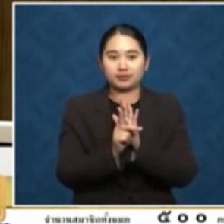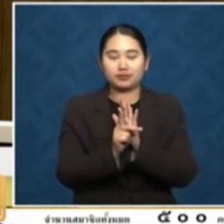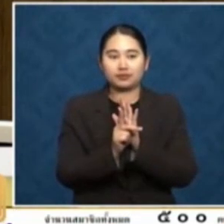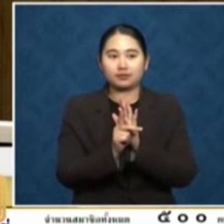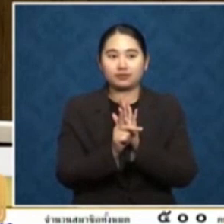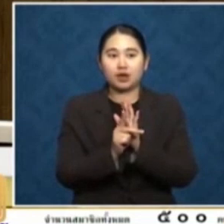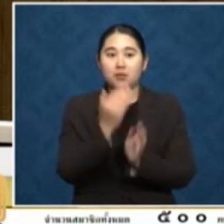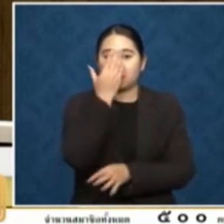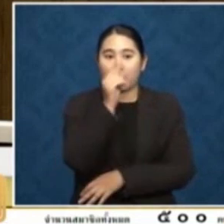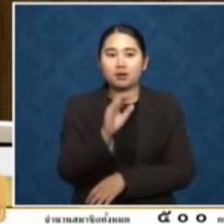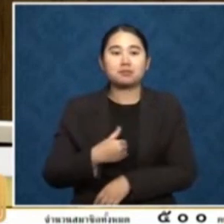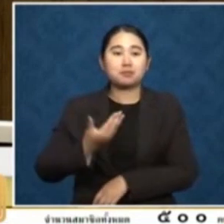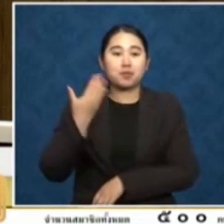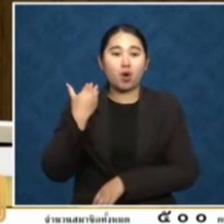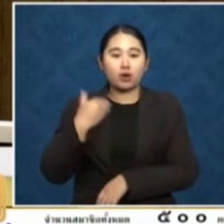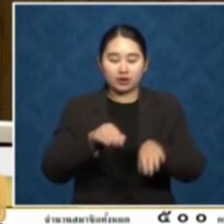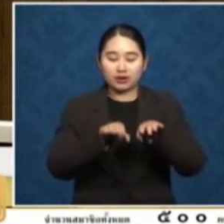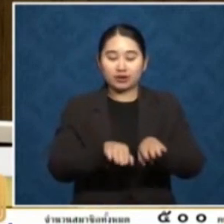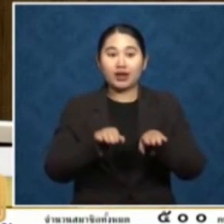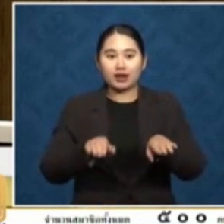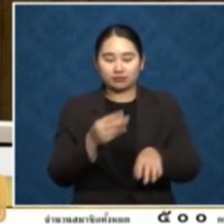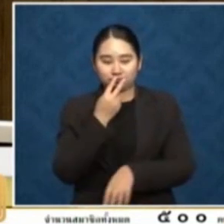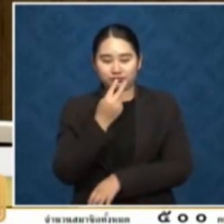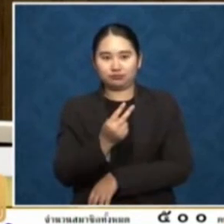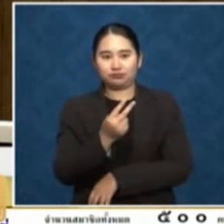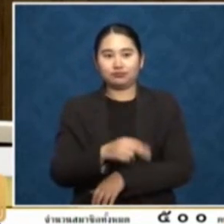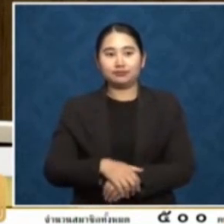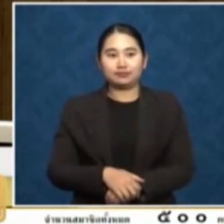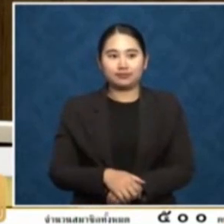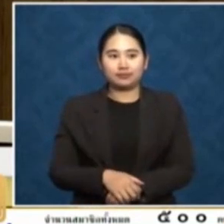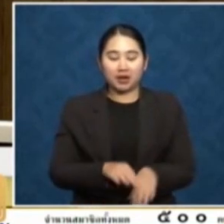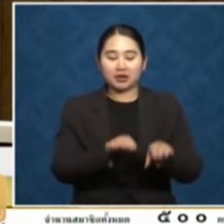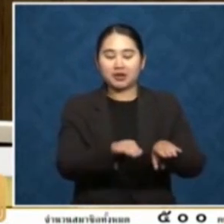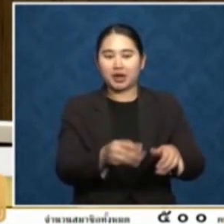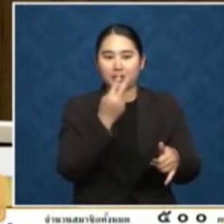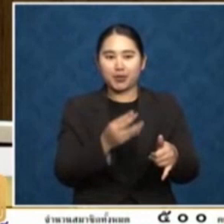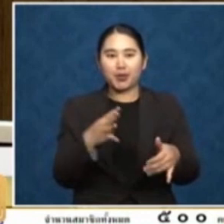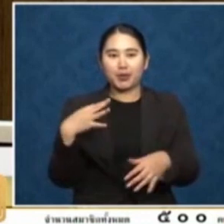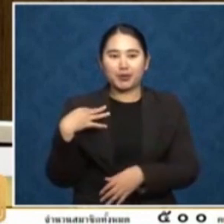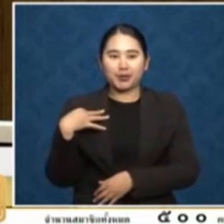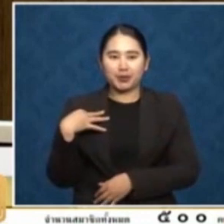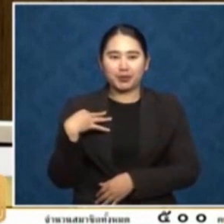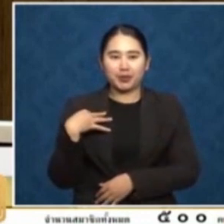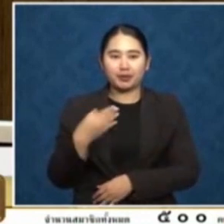ายเพราะว่าเมื่อเด็กๆ เราก็จะถูกอธิบายตัวของเราว่าเด็กคนนี้อ่อนแ